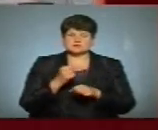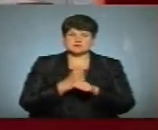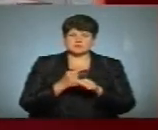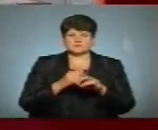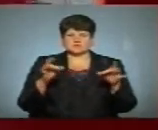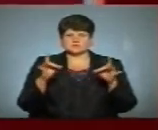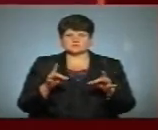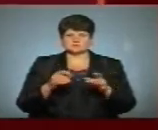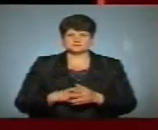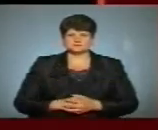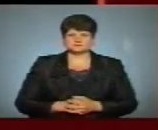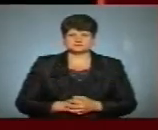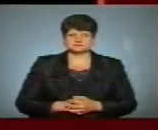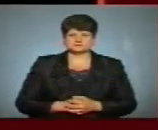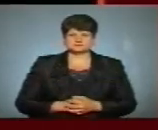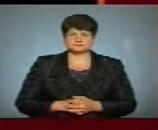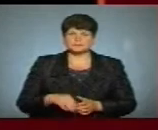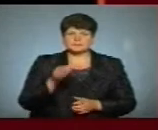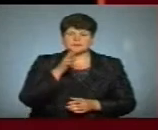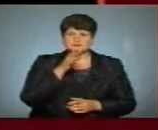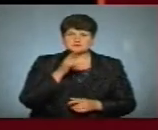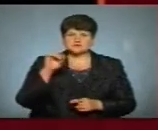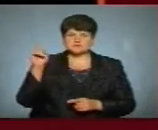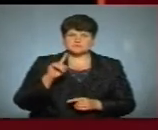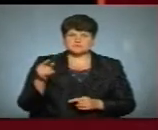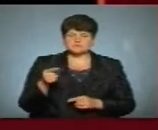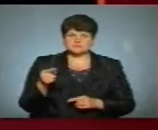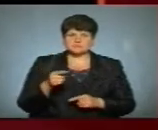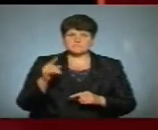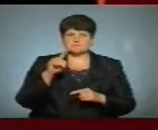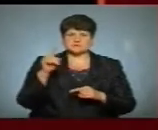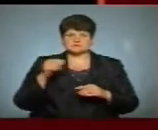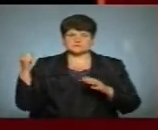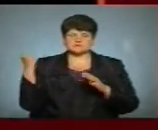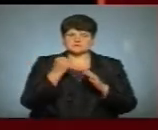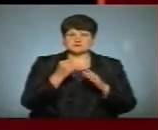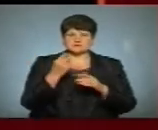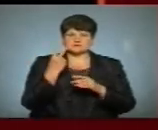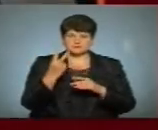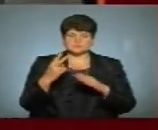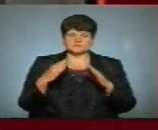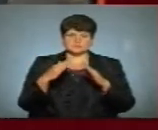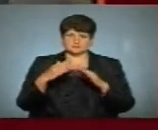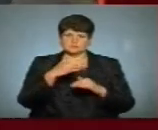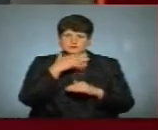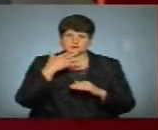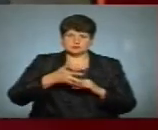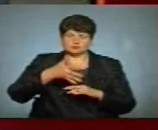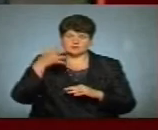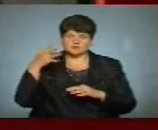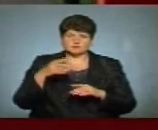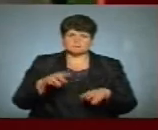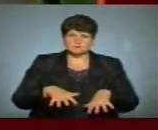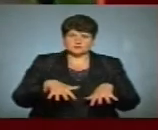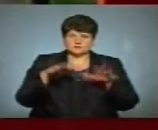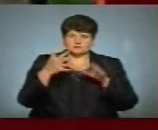ресторанів. Під час грози в Тернополі блискавка влучила у дві багатоповерхівки, підтопило 5 вулиць. На одній із